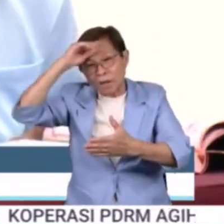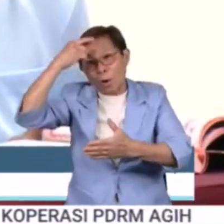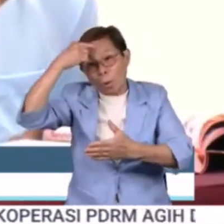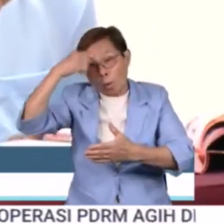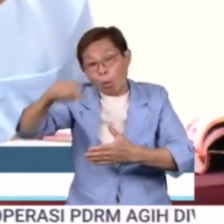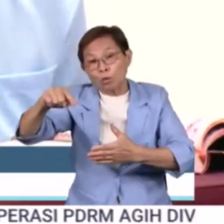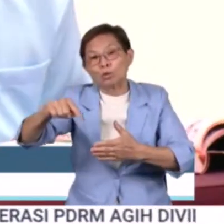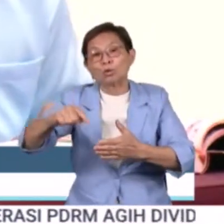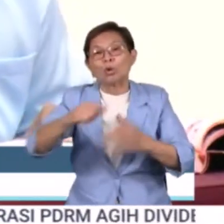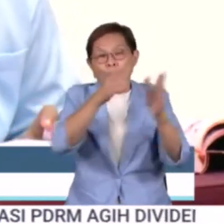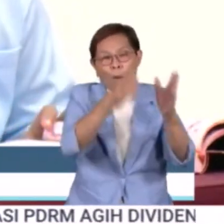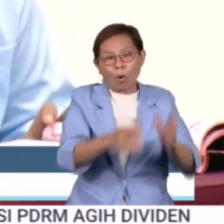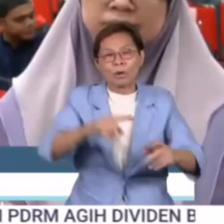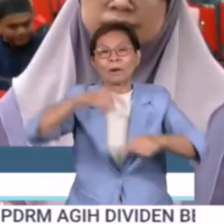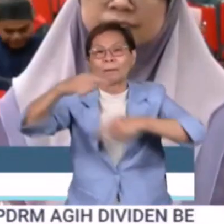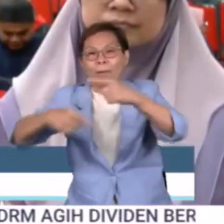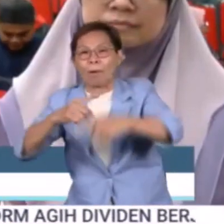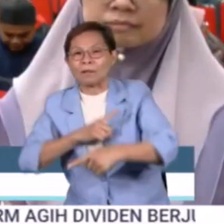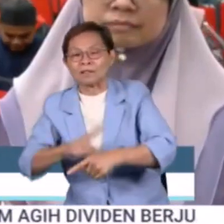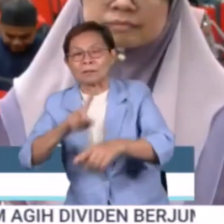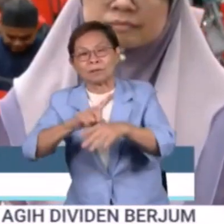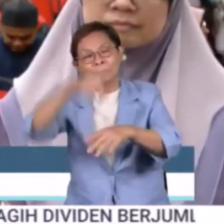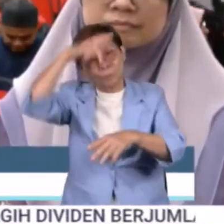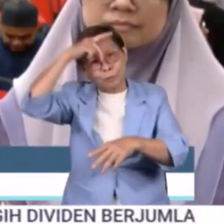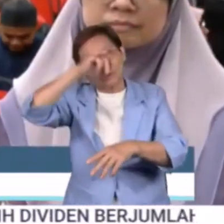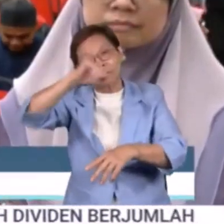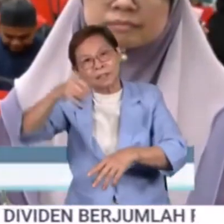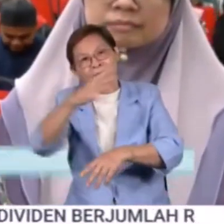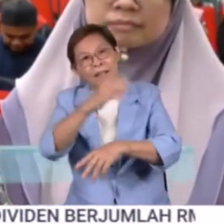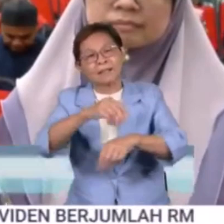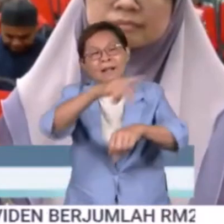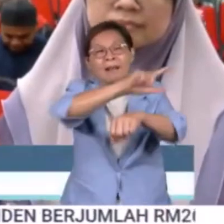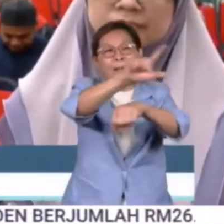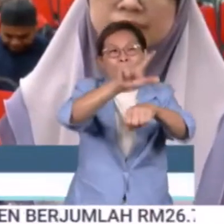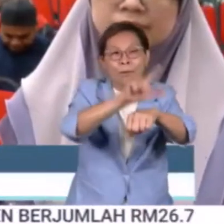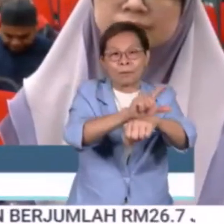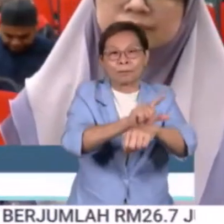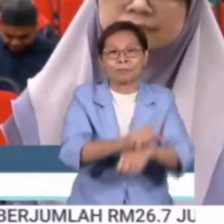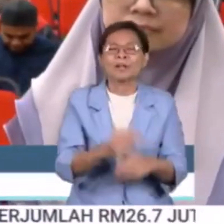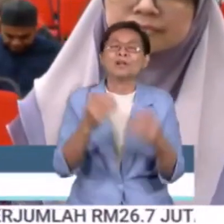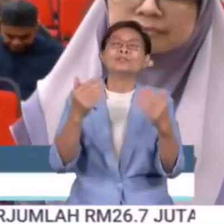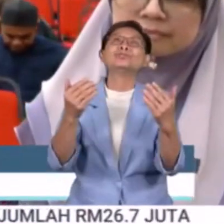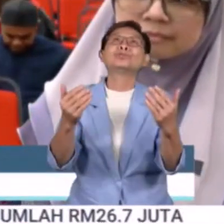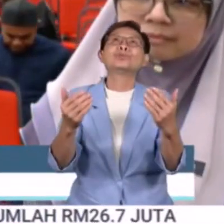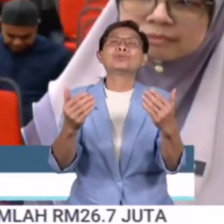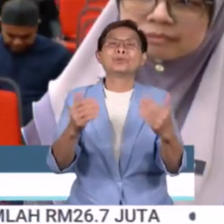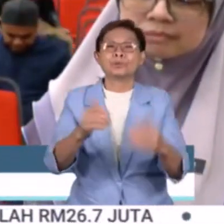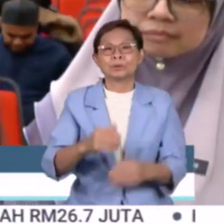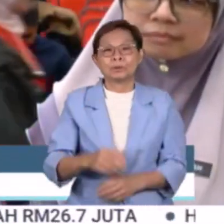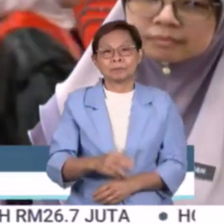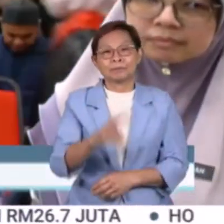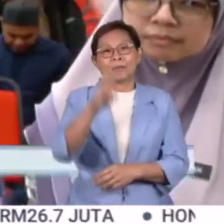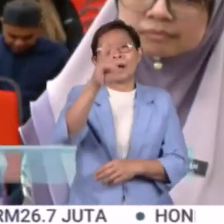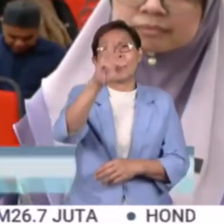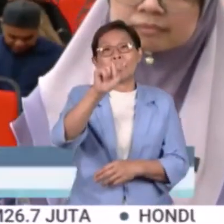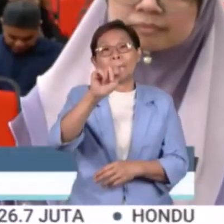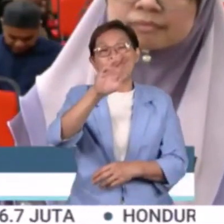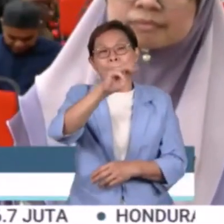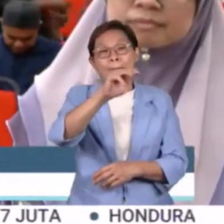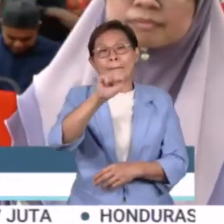Lumpur, Putrajaya dan Labuan. Saya amat bersyukurlah sebab Majlis Agama Islam Wilayah